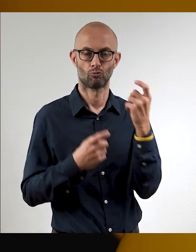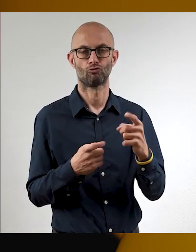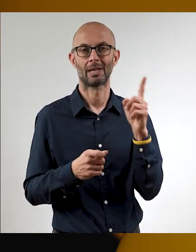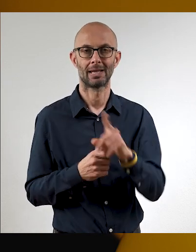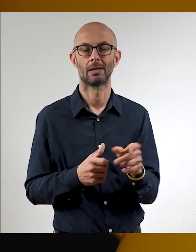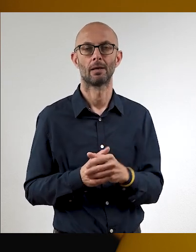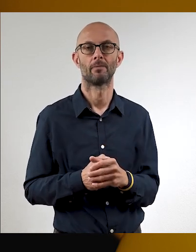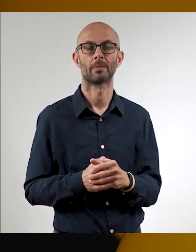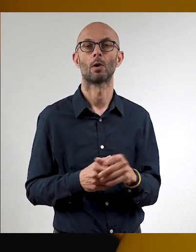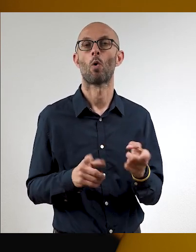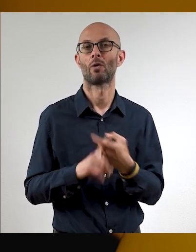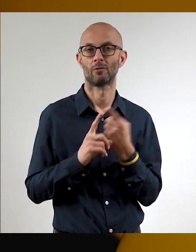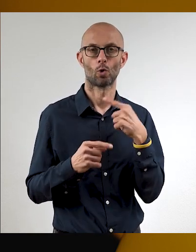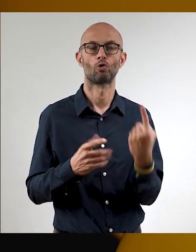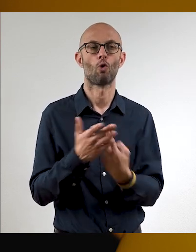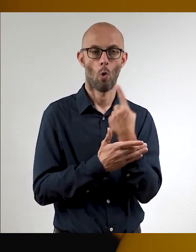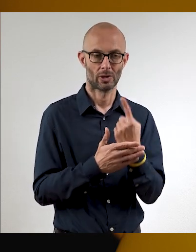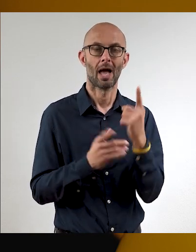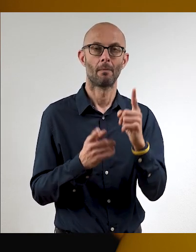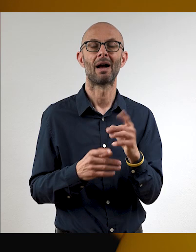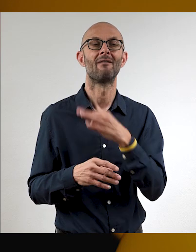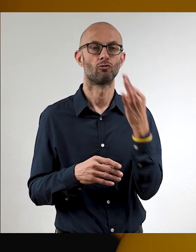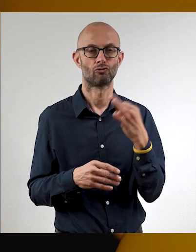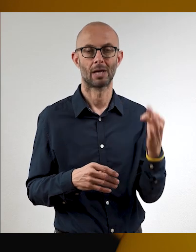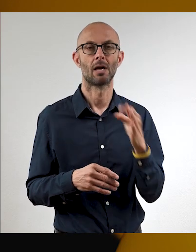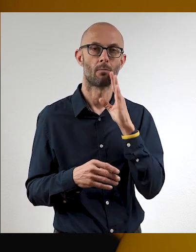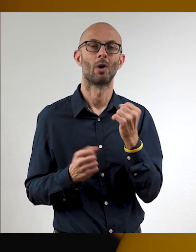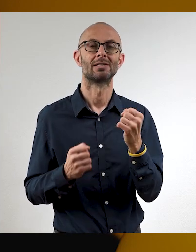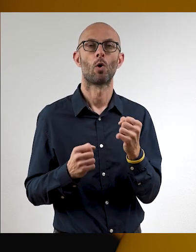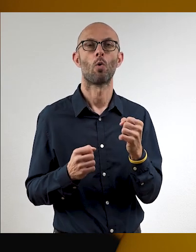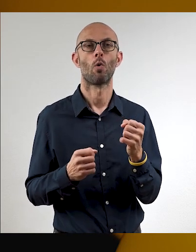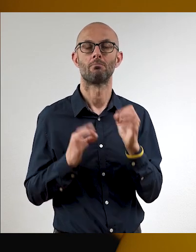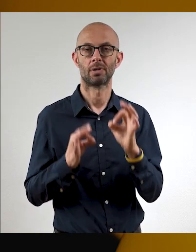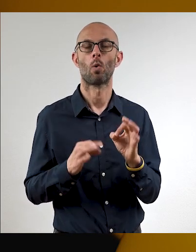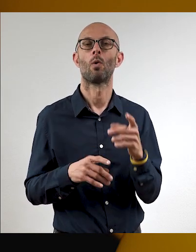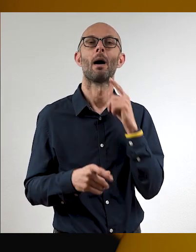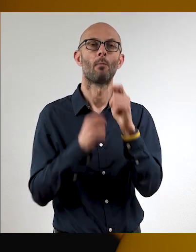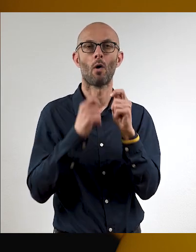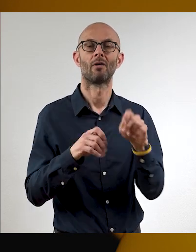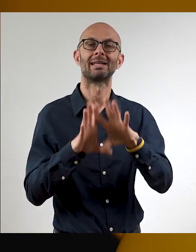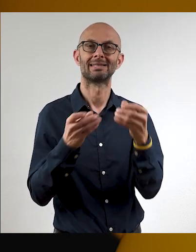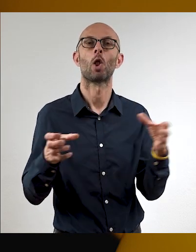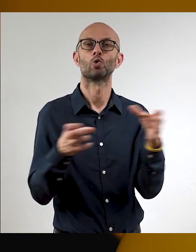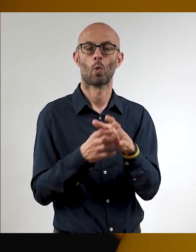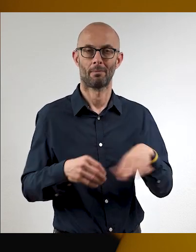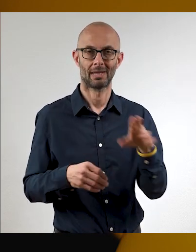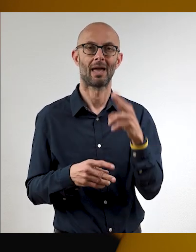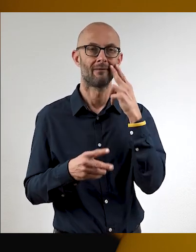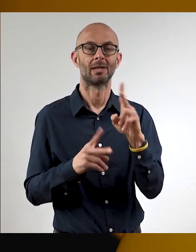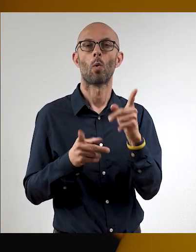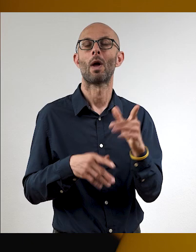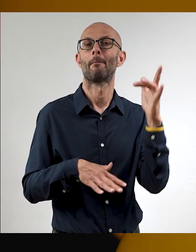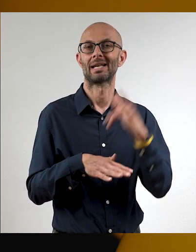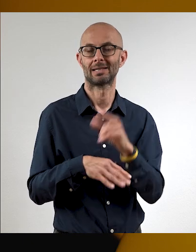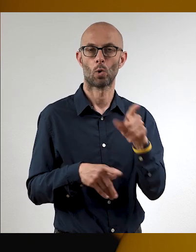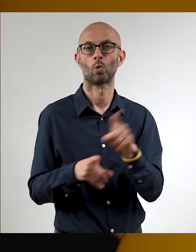In odvisno sicer od dogodka, ampak včasih se bo zelo na mestu pogovoriti s celo skupino. Ne? Videti, kako je